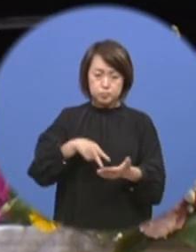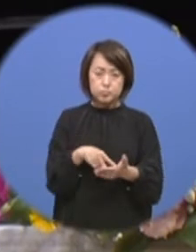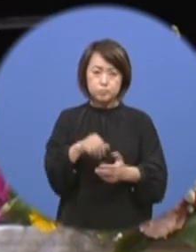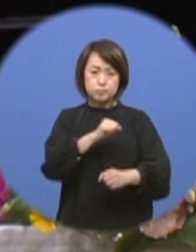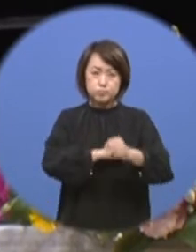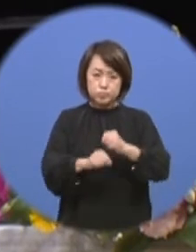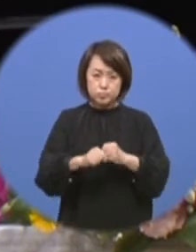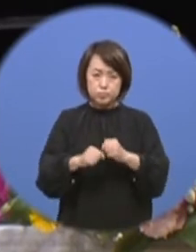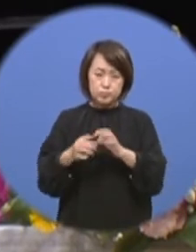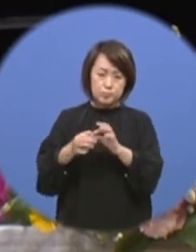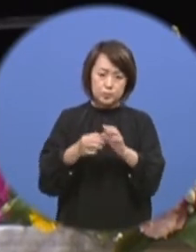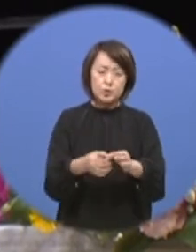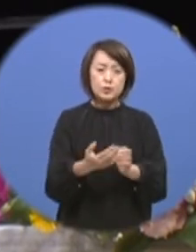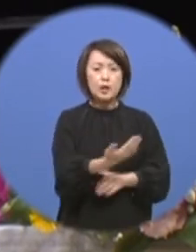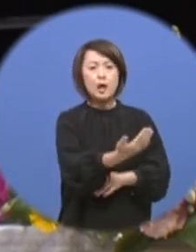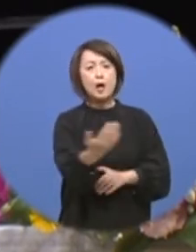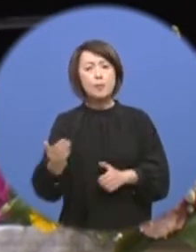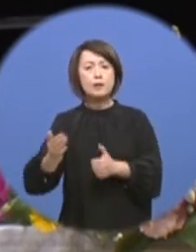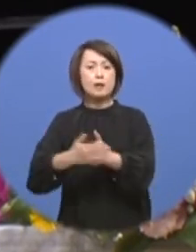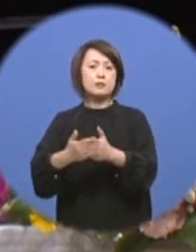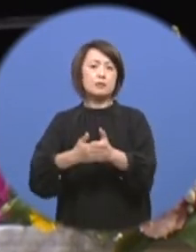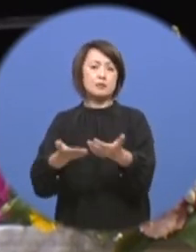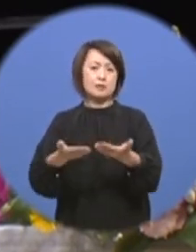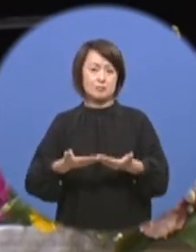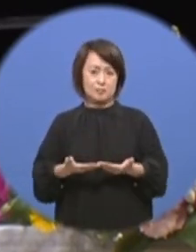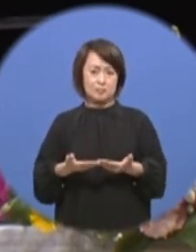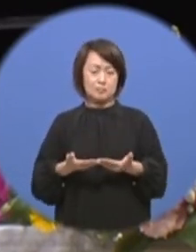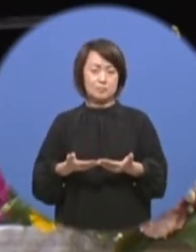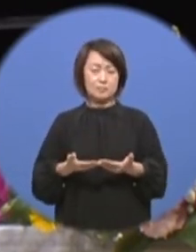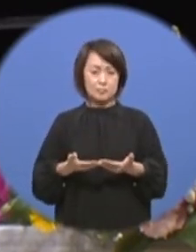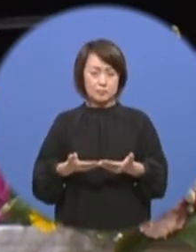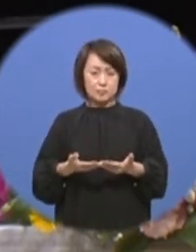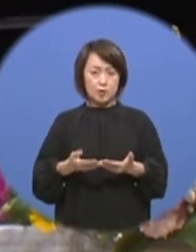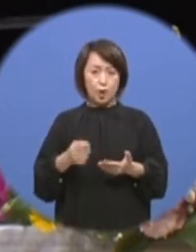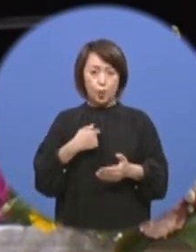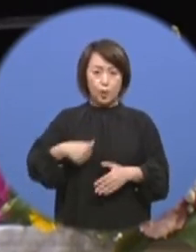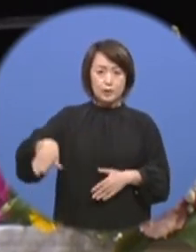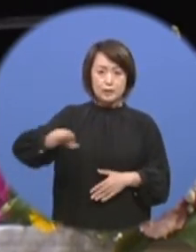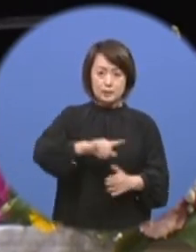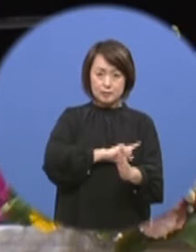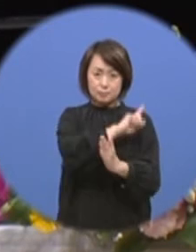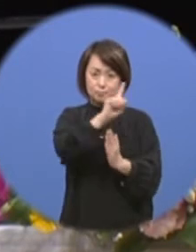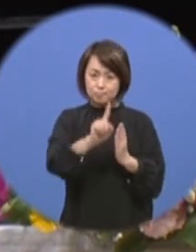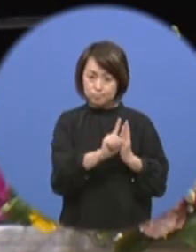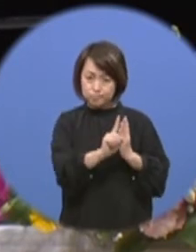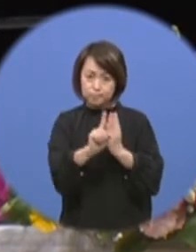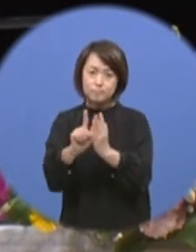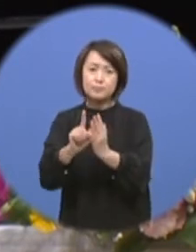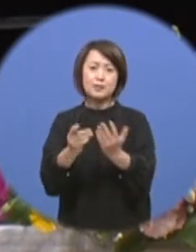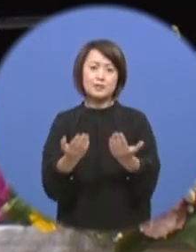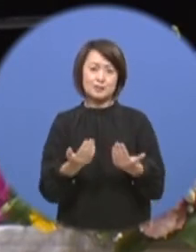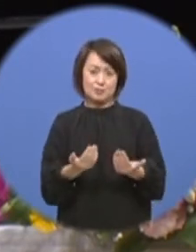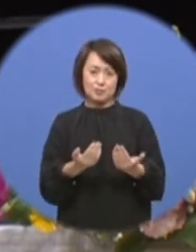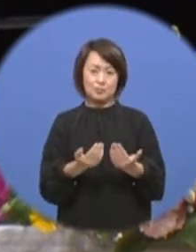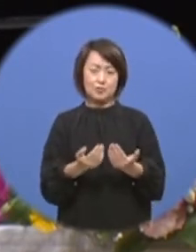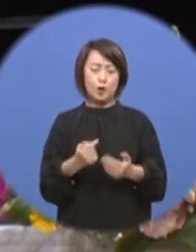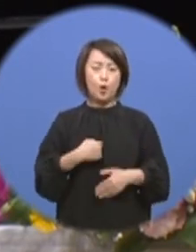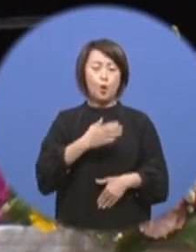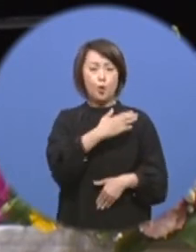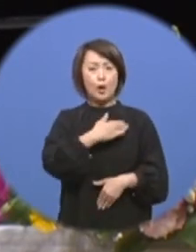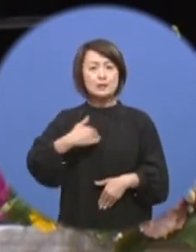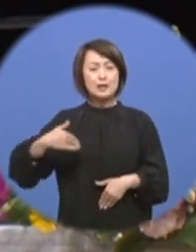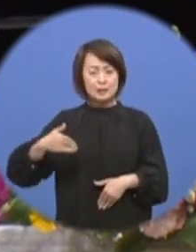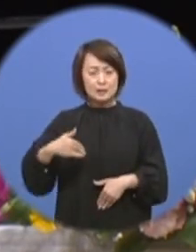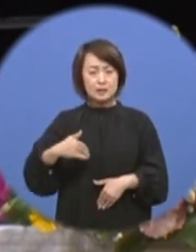わけであります我々はその先頭に立たなくてはなりません私歳児